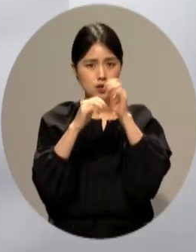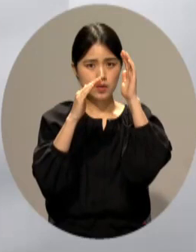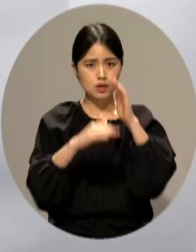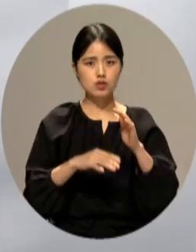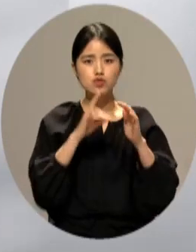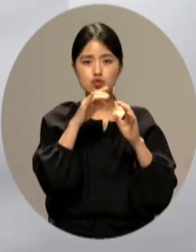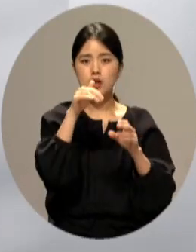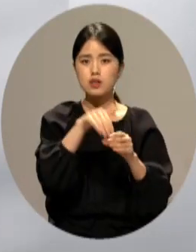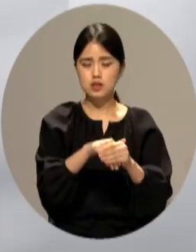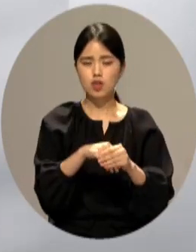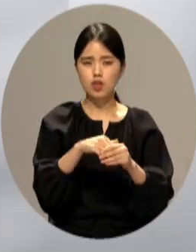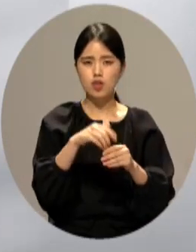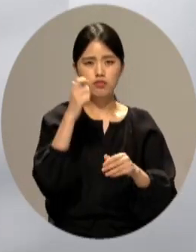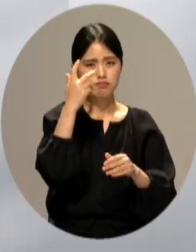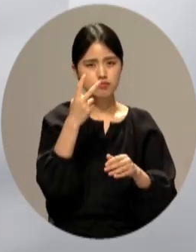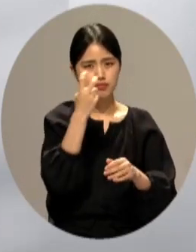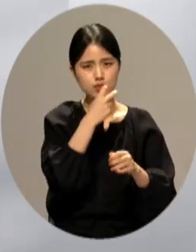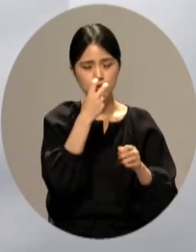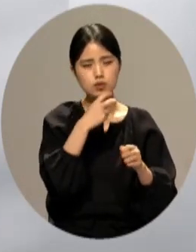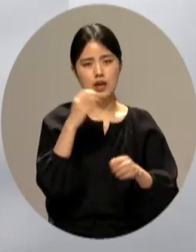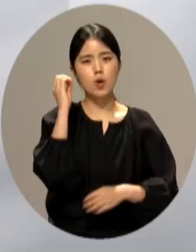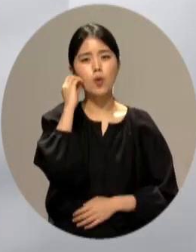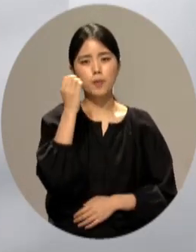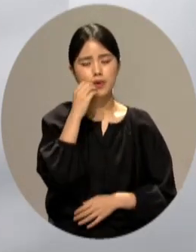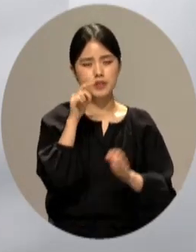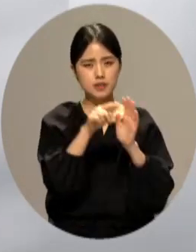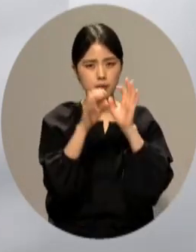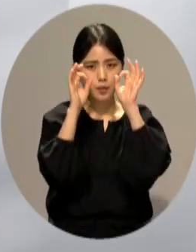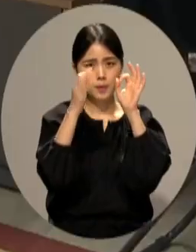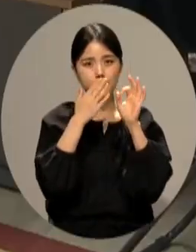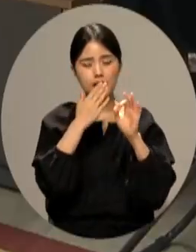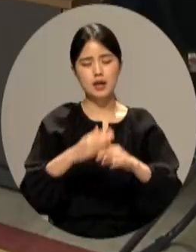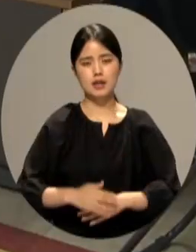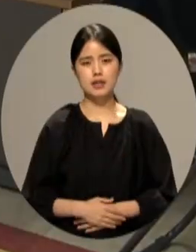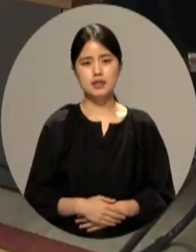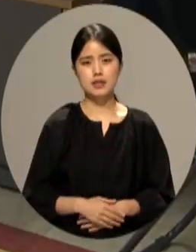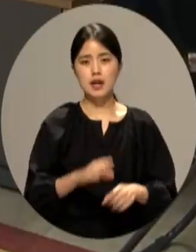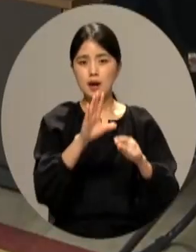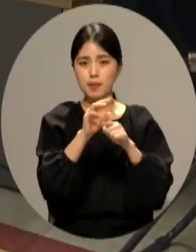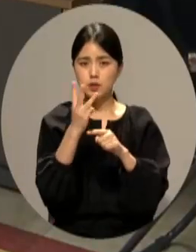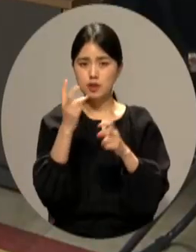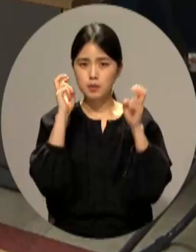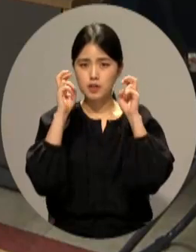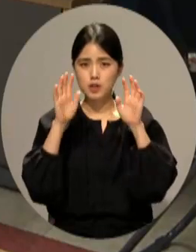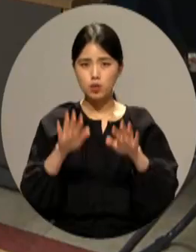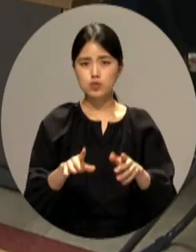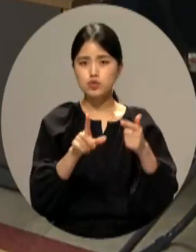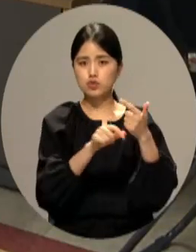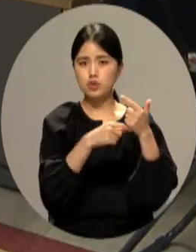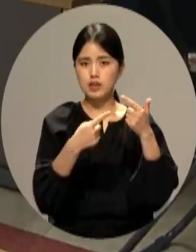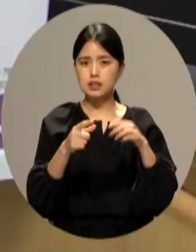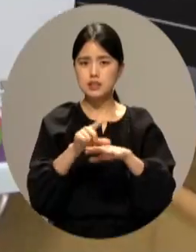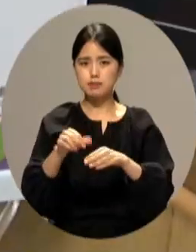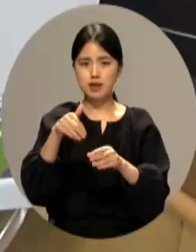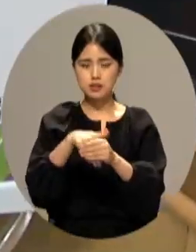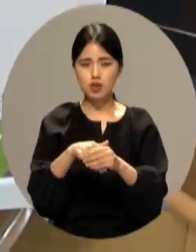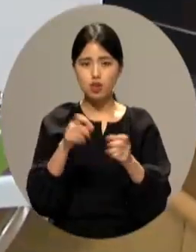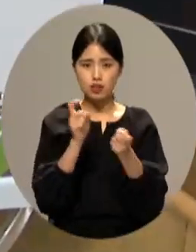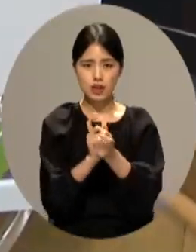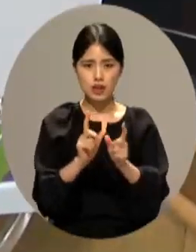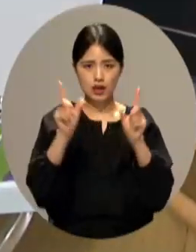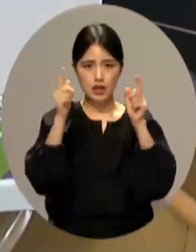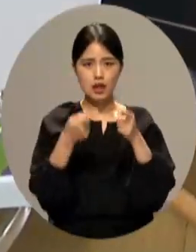중앙 선거 여론조사 심의위원 에 홈페이지를 참조하면 됩니다 방송 3사는 오는 6월 1일 지방 선거 당일